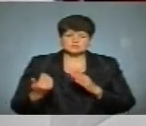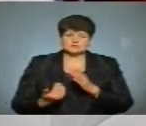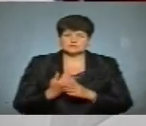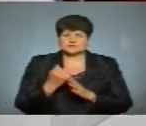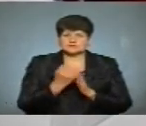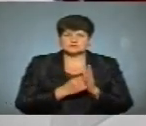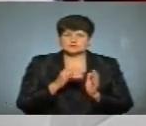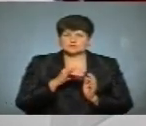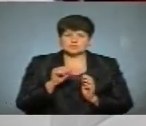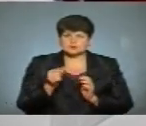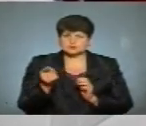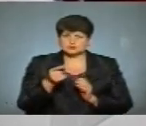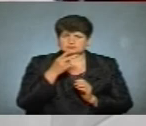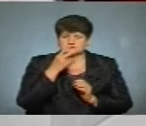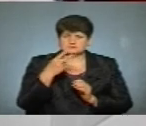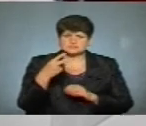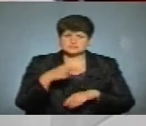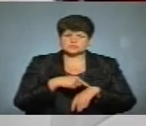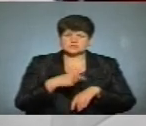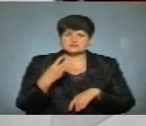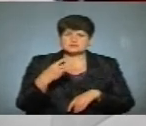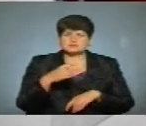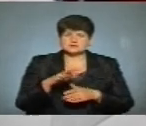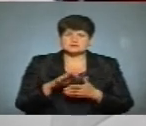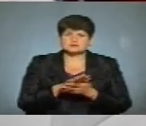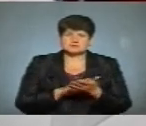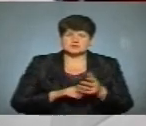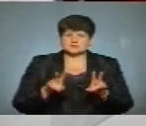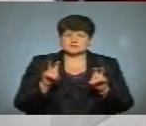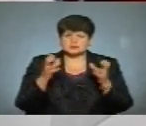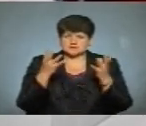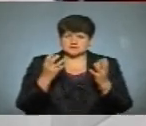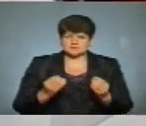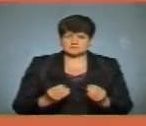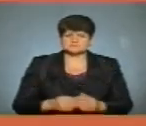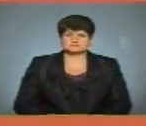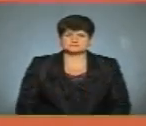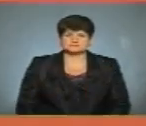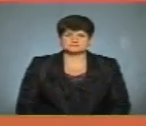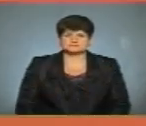телеканалі ЮА Тернопіль. Дивіться о 20:30. І далі в ефірі «Тема дня». Не перемикайте.